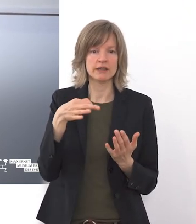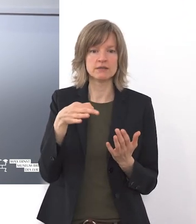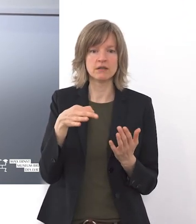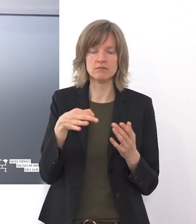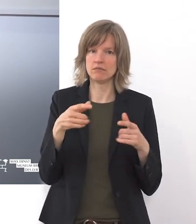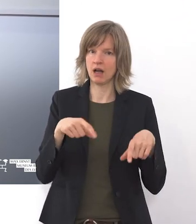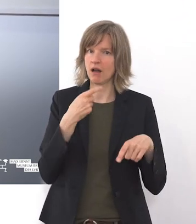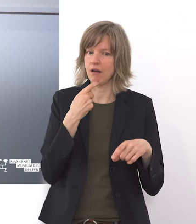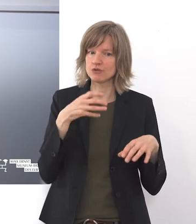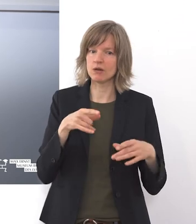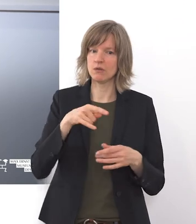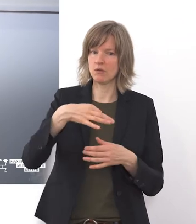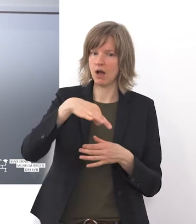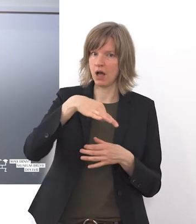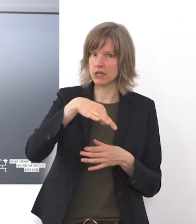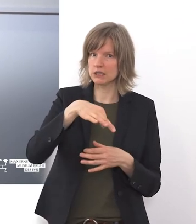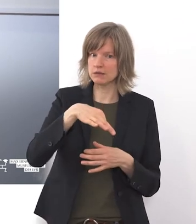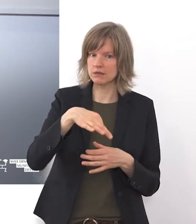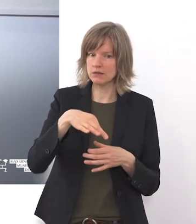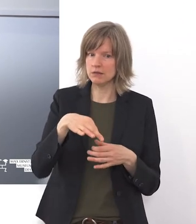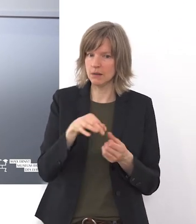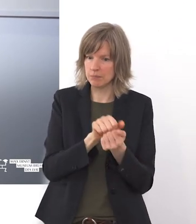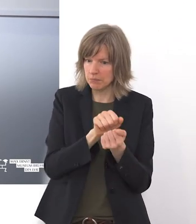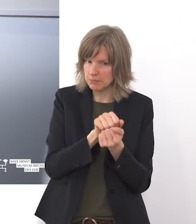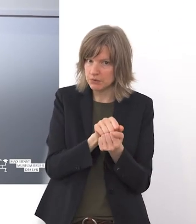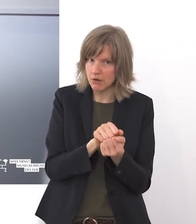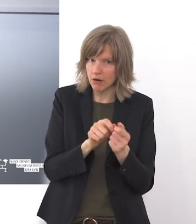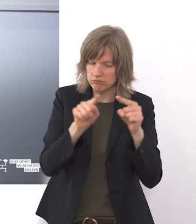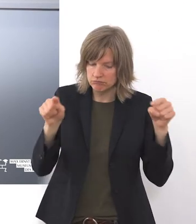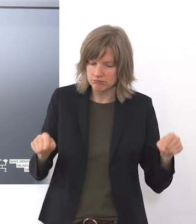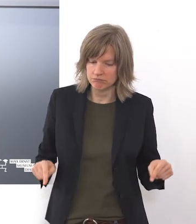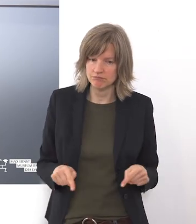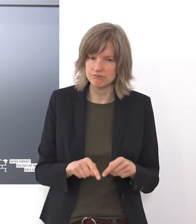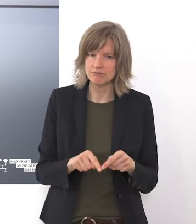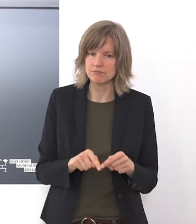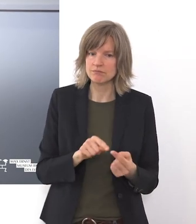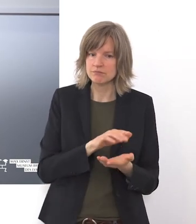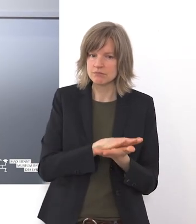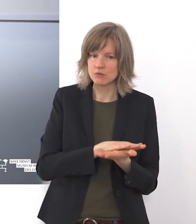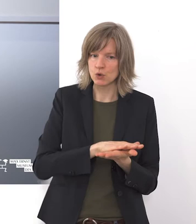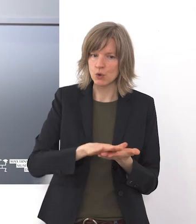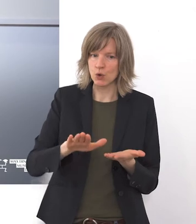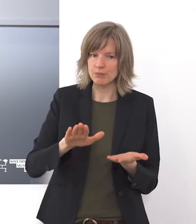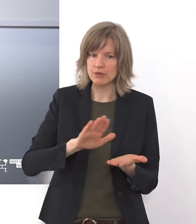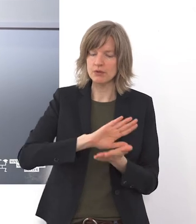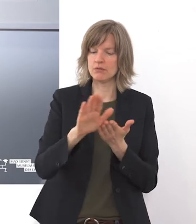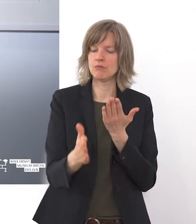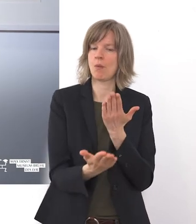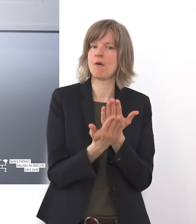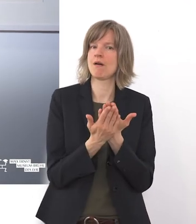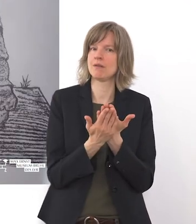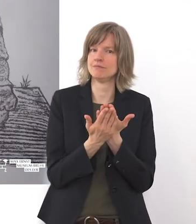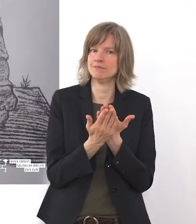auch einzeln auf ein Blatt frottagiert, teilweise mit Pergamentpapier sie auf eine